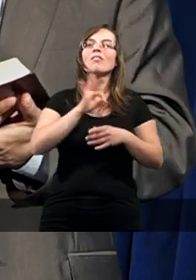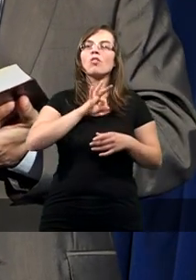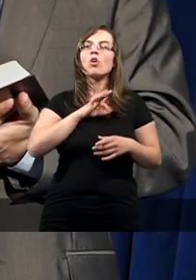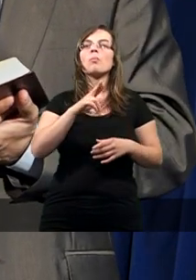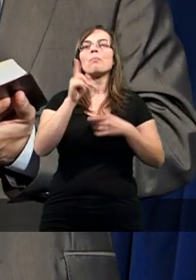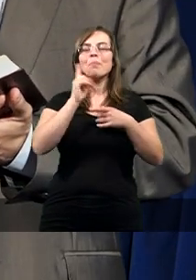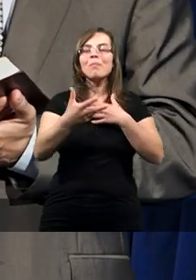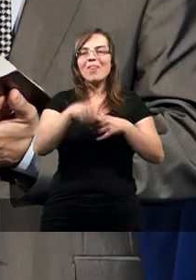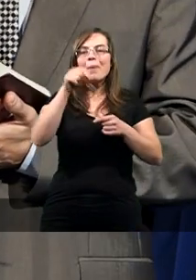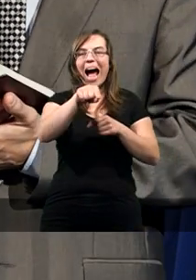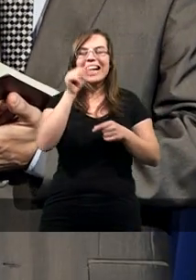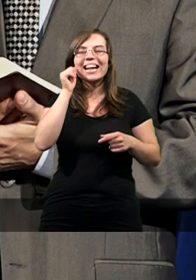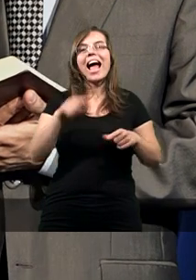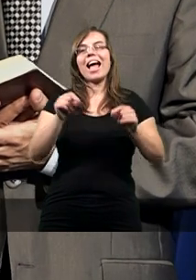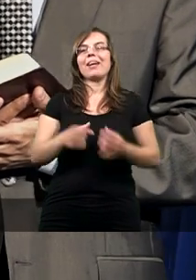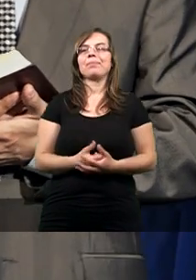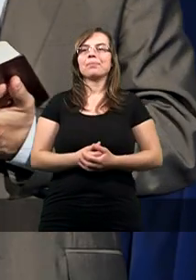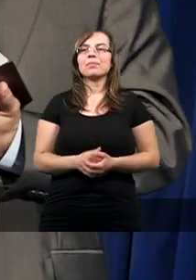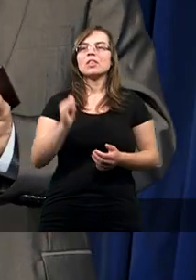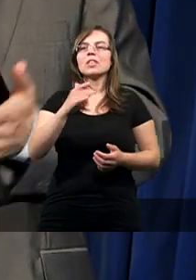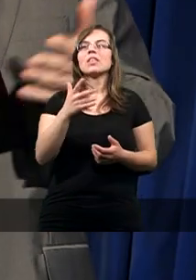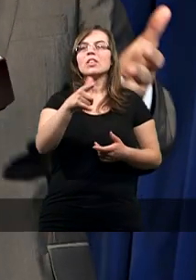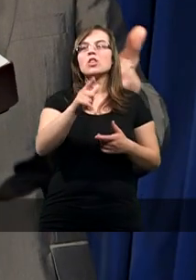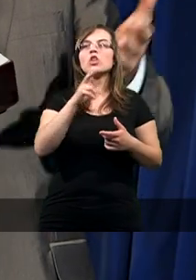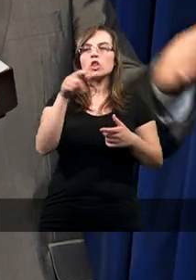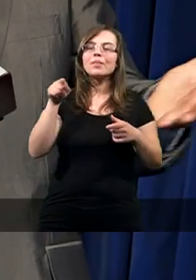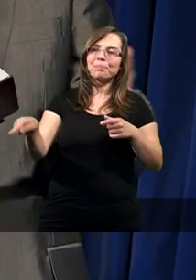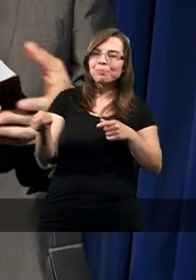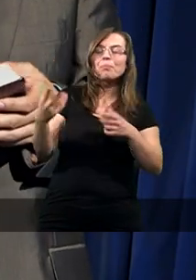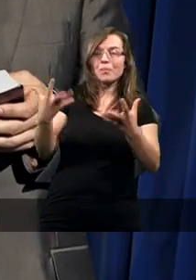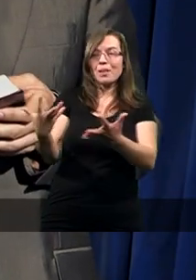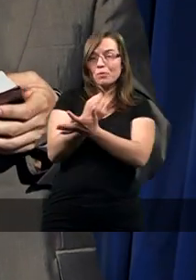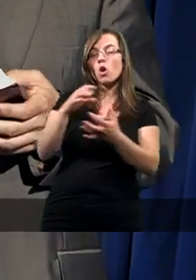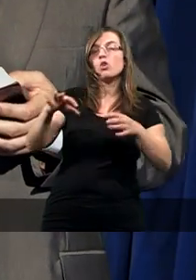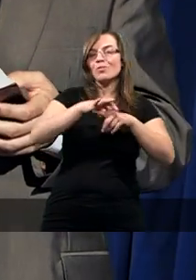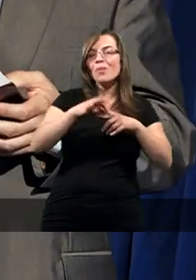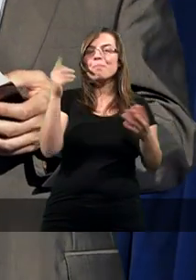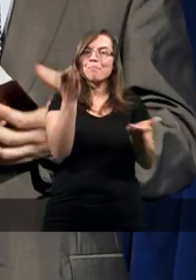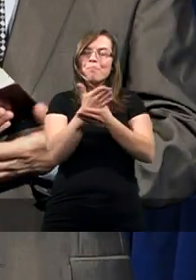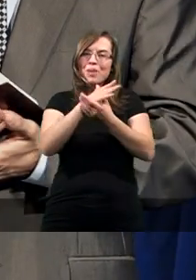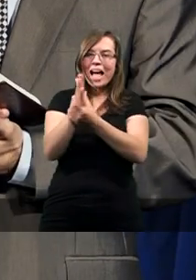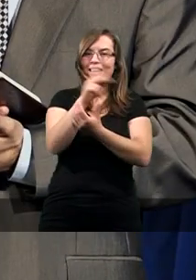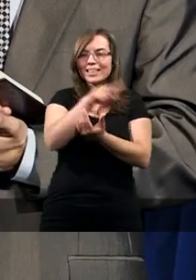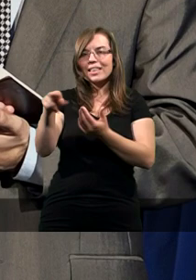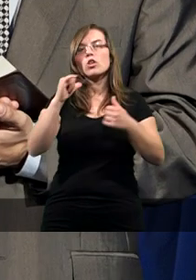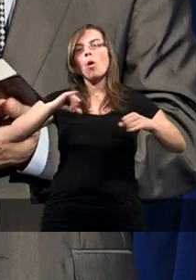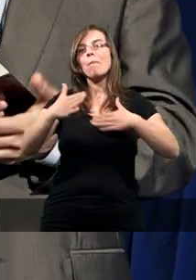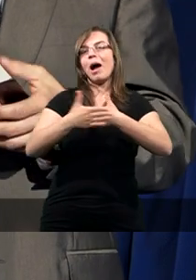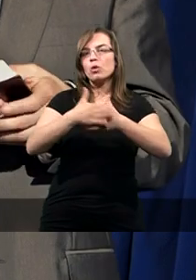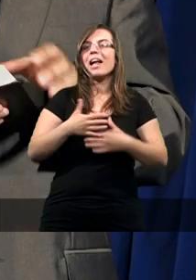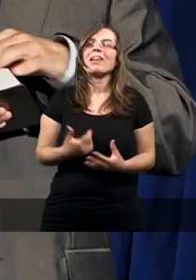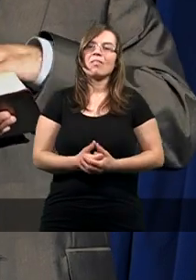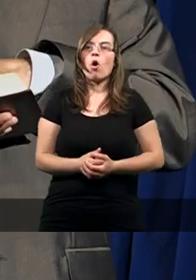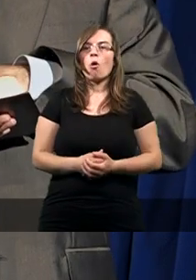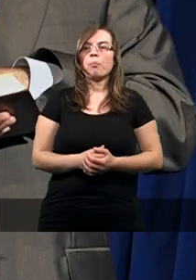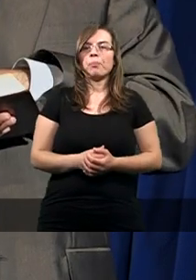swoją wybrankę? And Jenny, do you take Bob? I Jenny, czy ty chcesz wziąć Roberta za swojego męża? So if you ever listen to that tape, don't get